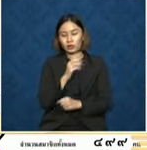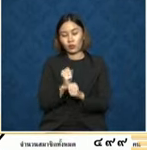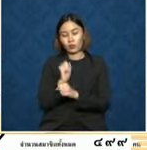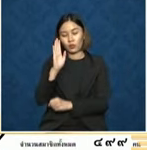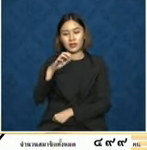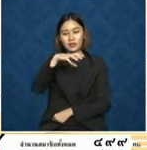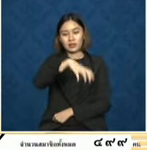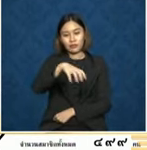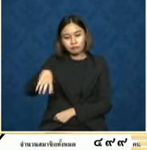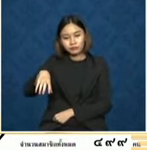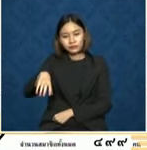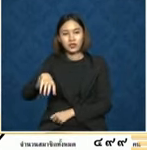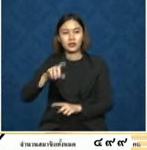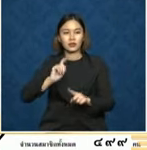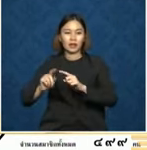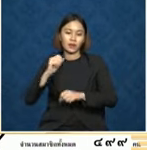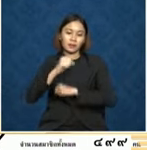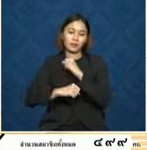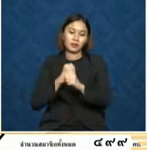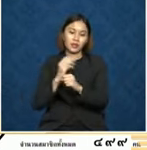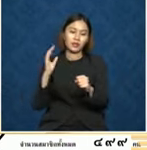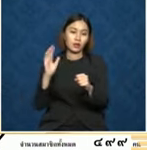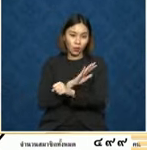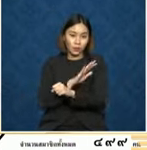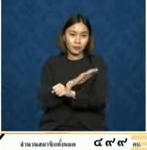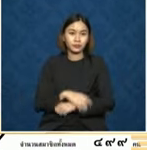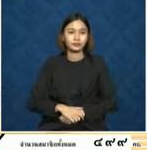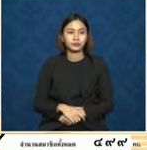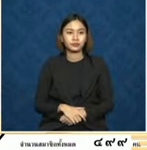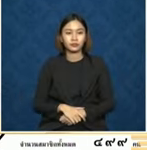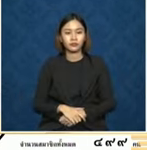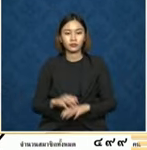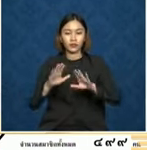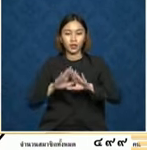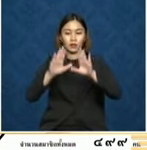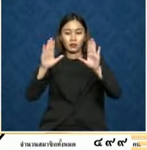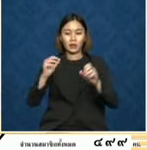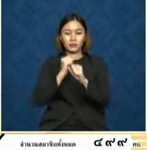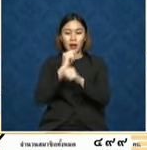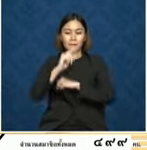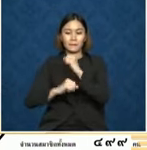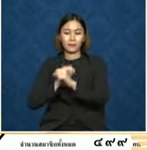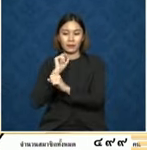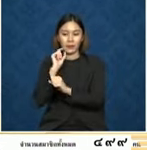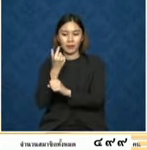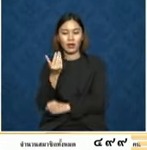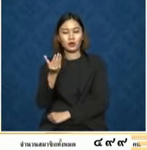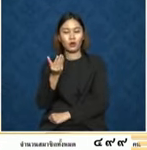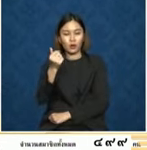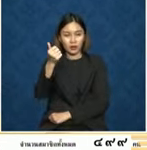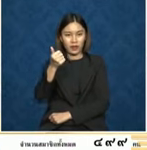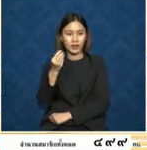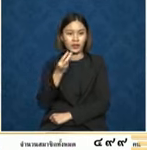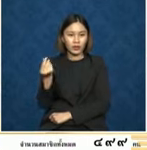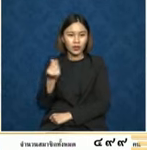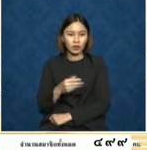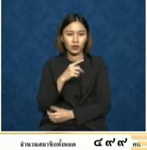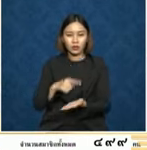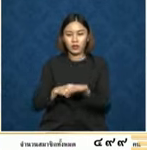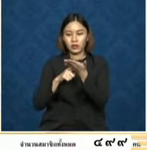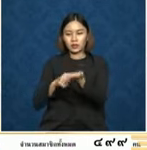างร้านครบปีปั๊บขึ้นเปิดทำงานในปีใหม่ขึ้นมาก็ขอได้ทันทีไปยื่น